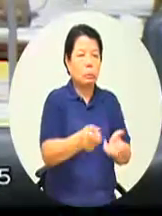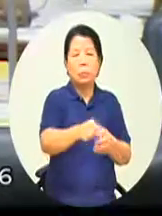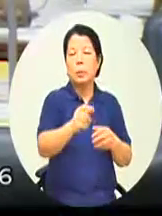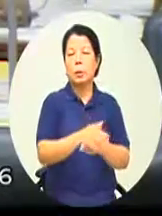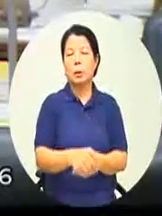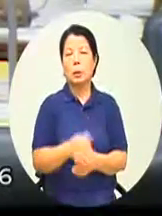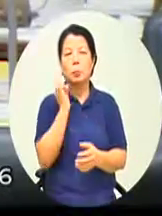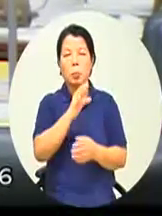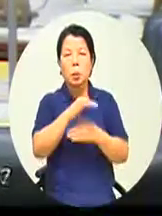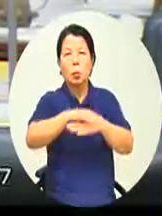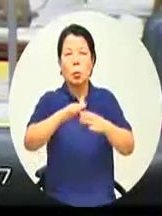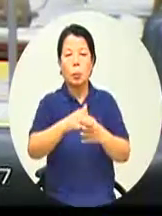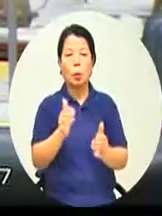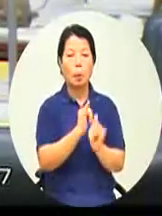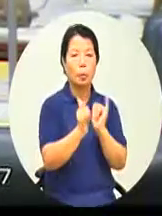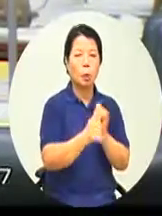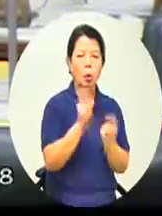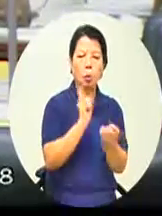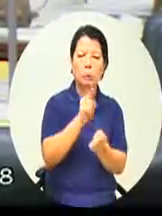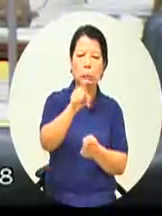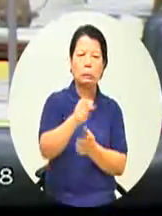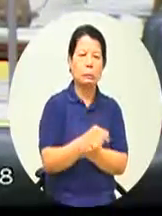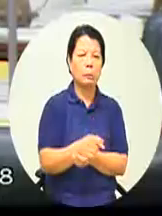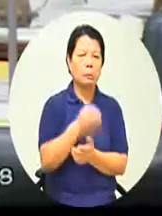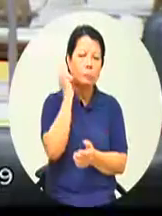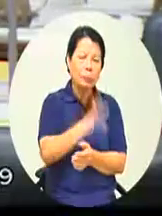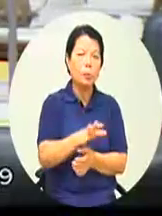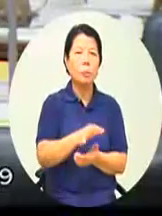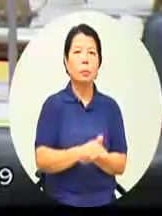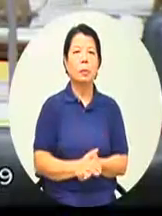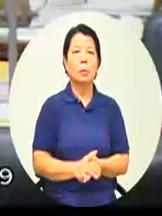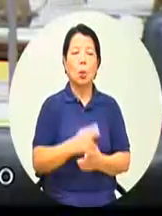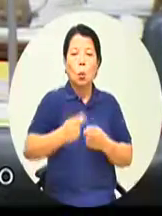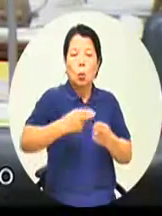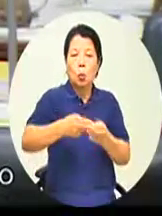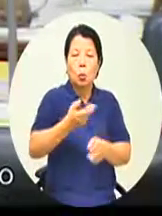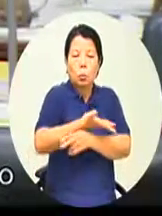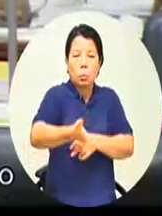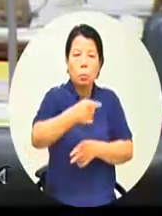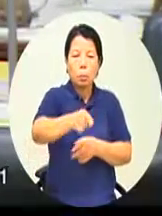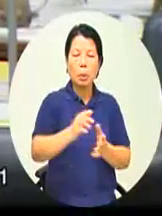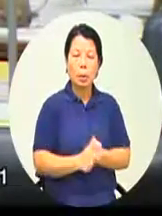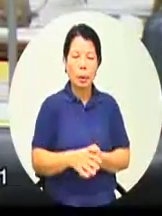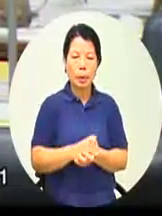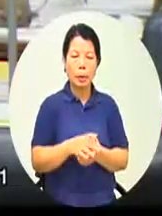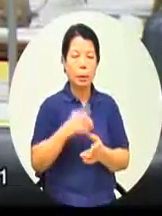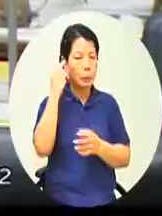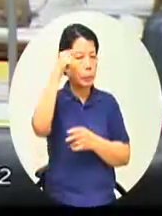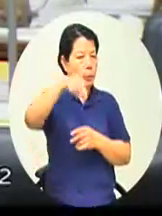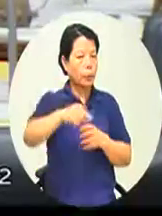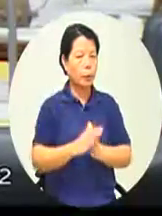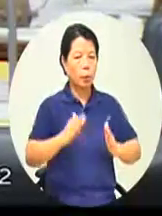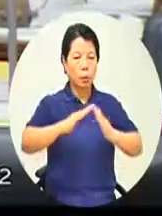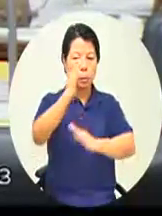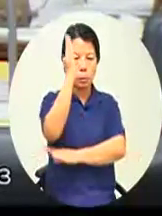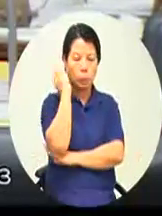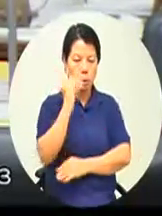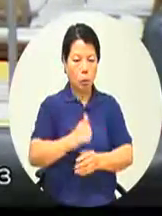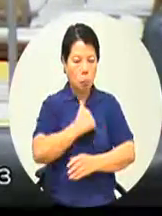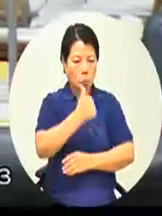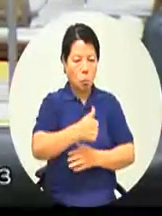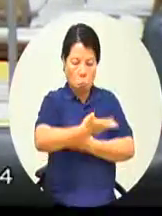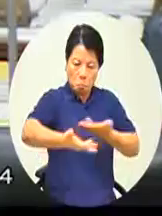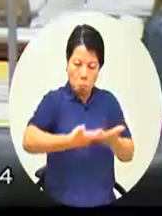他其实已经有了不好的观感的人，应该要怎么样让他来感受到，就是说是否是有诚意来沟通